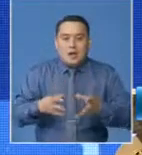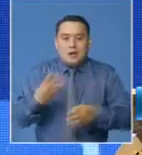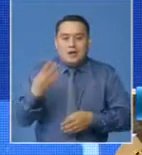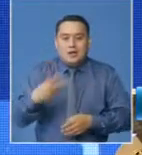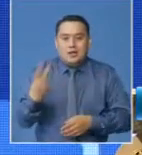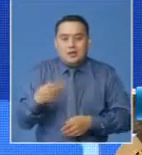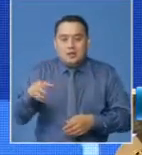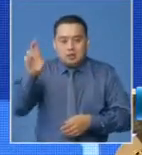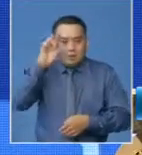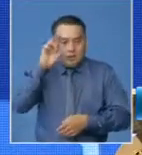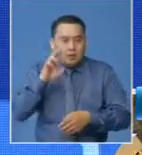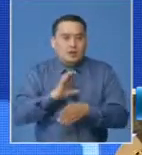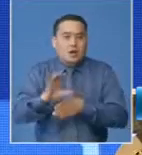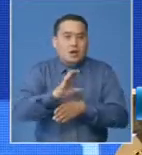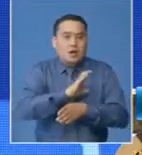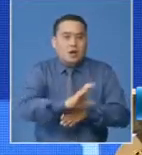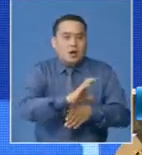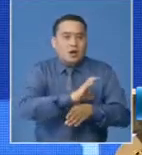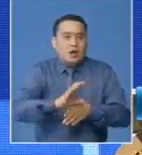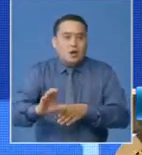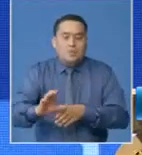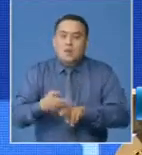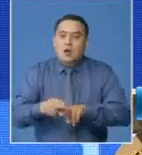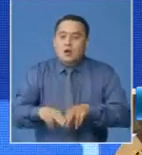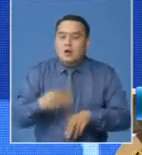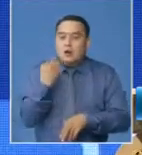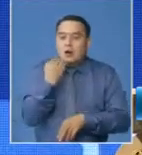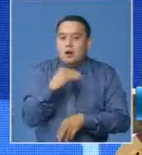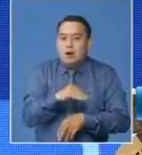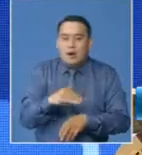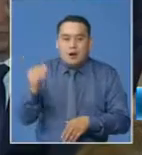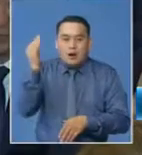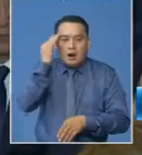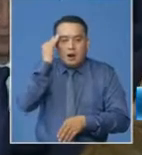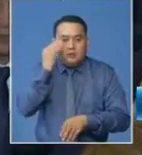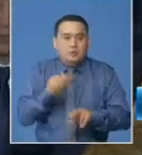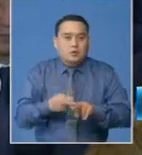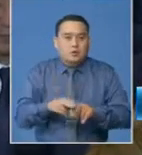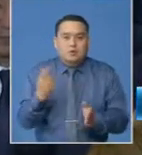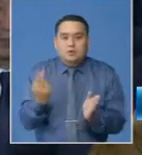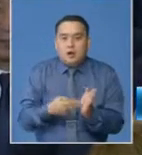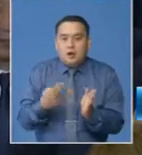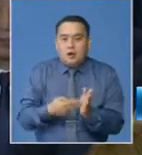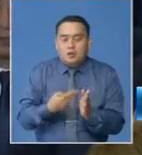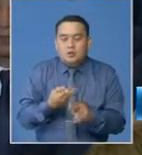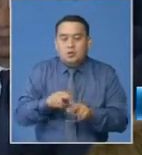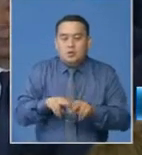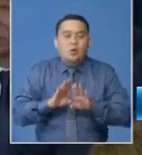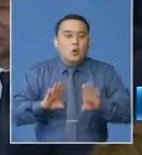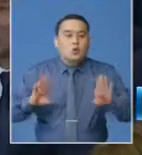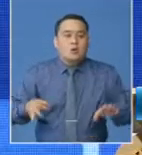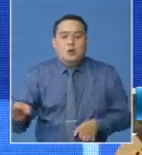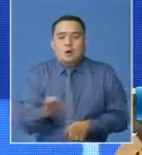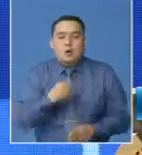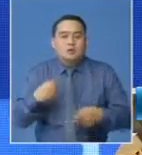еліне өз өнімдерін жеткізіп отыр. Бұл өңірдегі тауар сапасының бәсекеге қабілетті екенін айқындап отыр. Ал мұндай көрменің өтуі